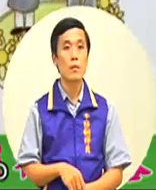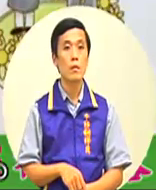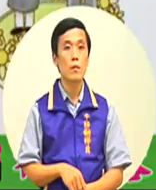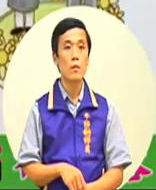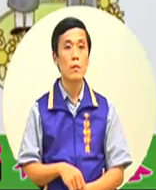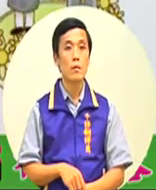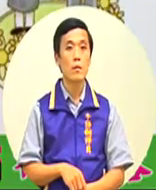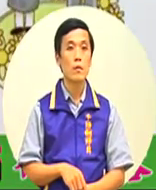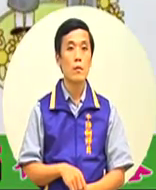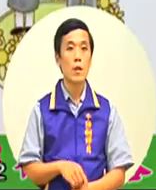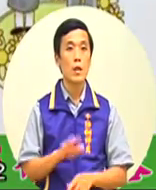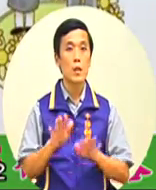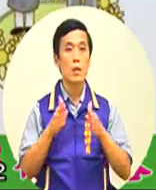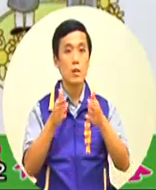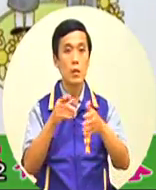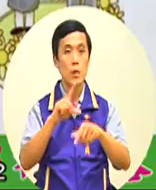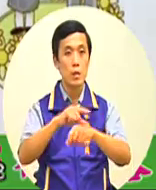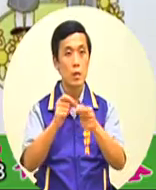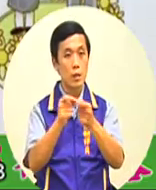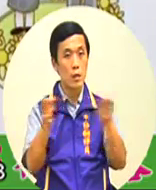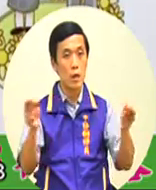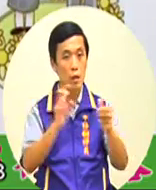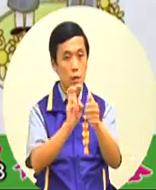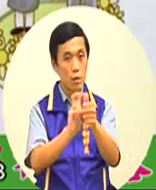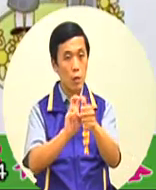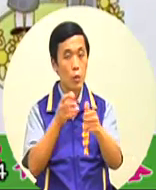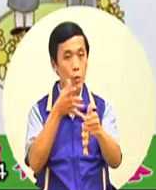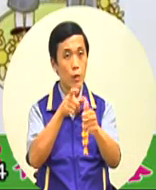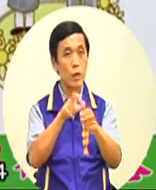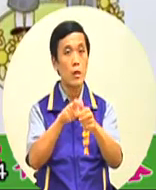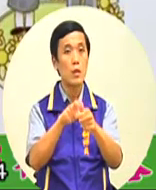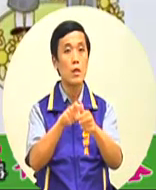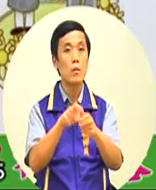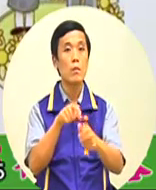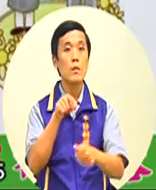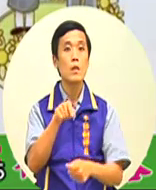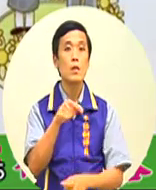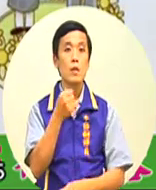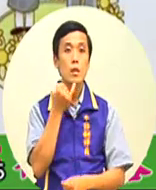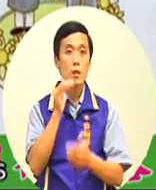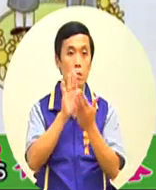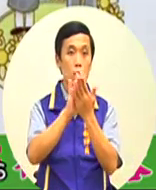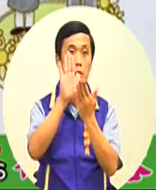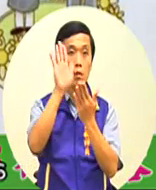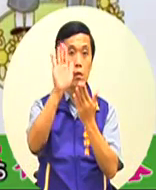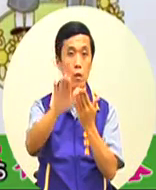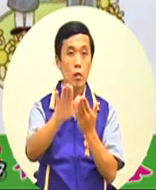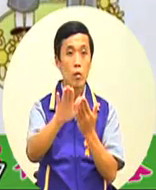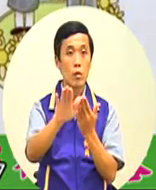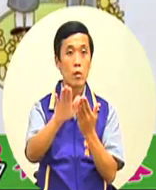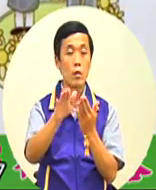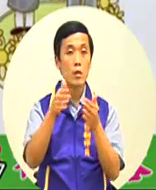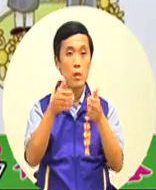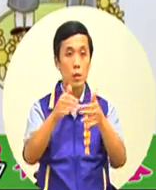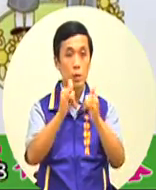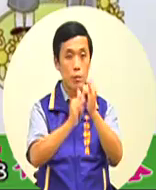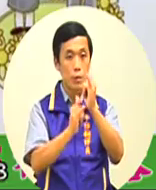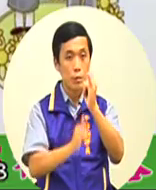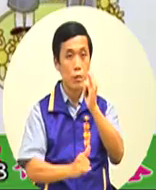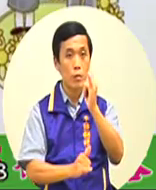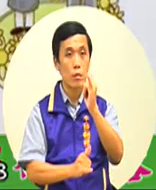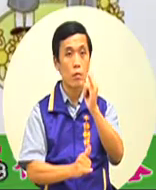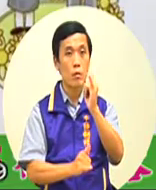那个我们长照的问题啊哈，我们的那个哦，这个会当讲未来要安怎好，咱的下一代诶，这